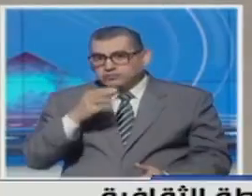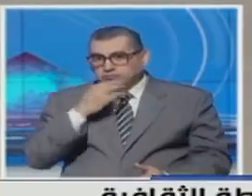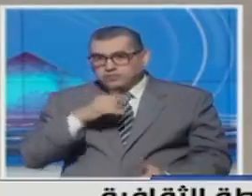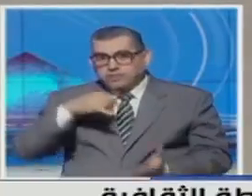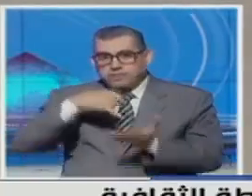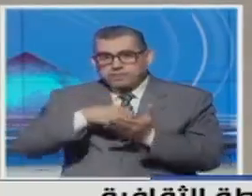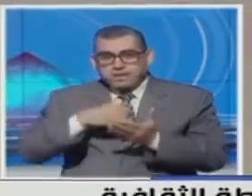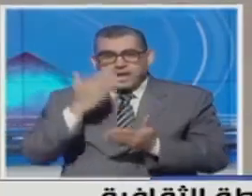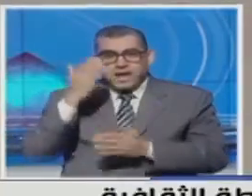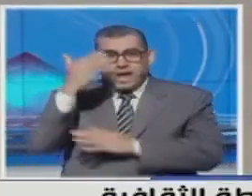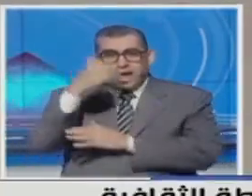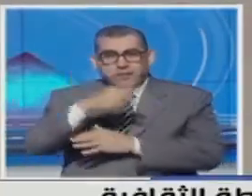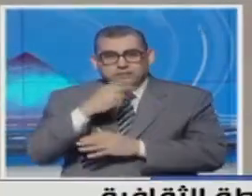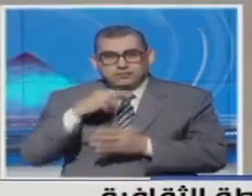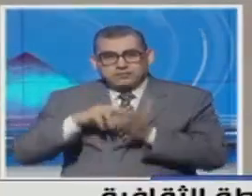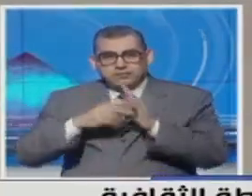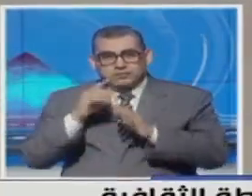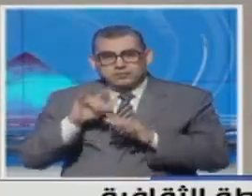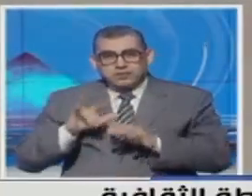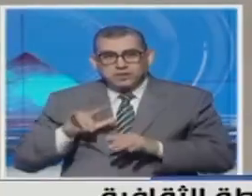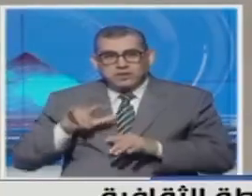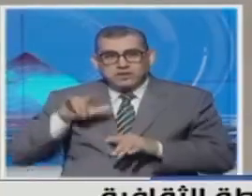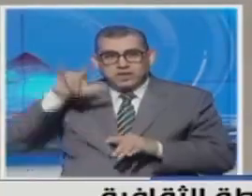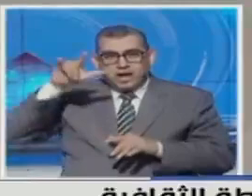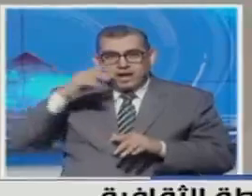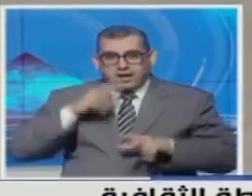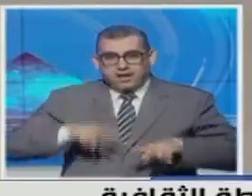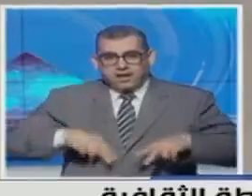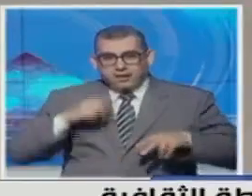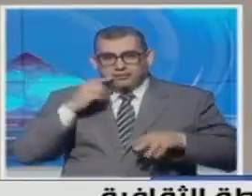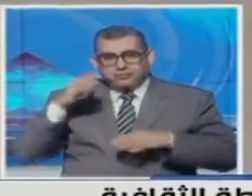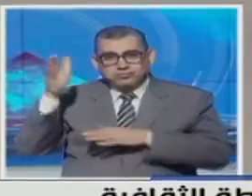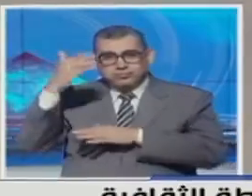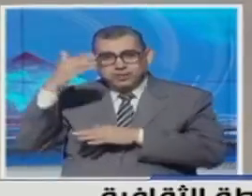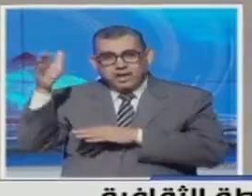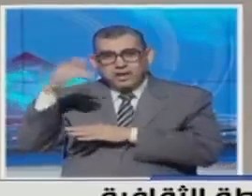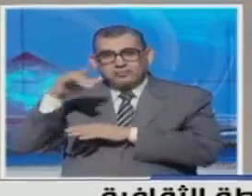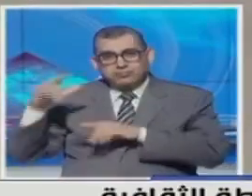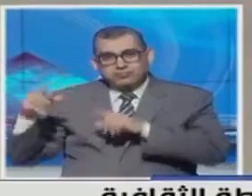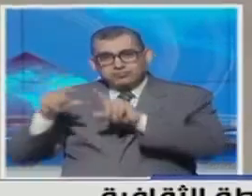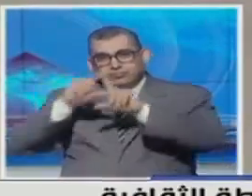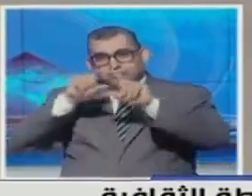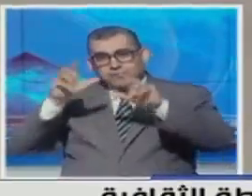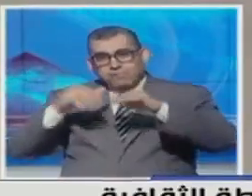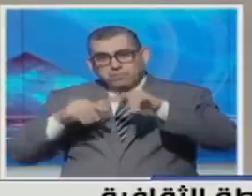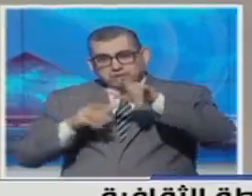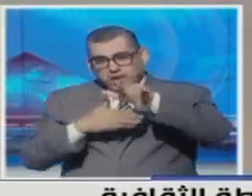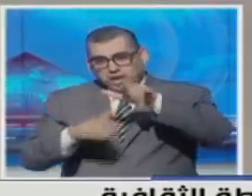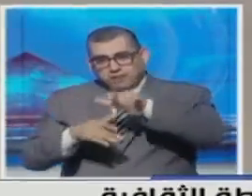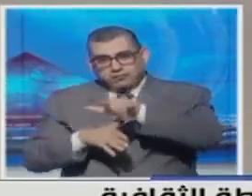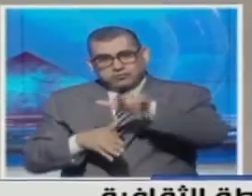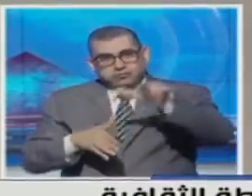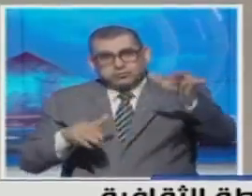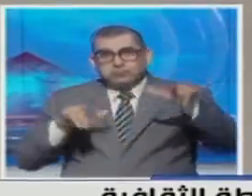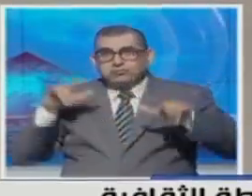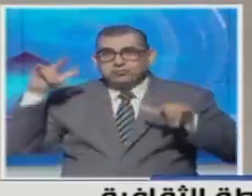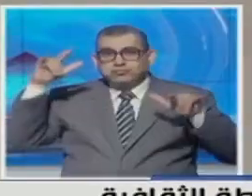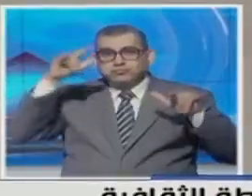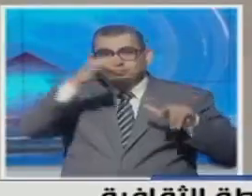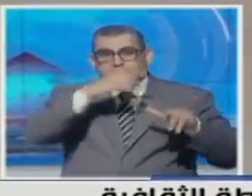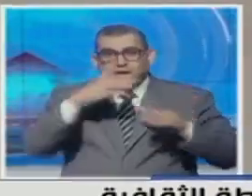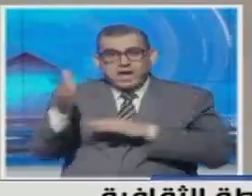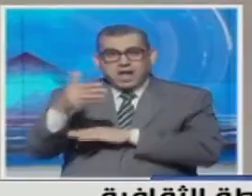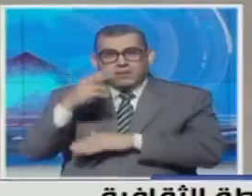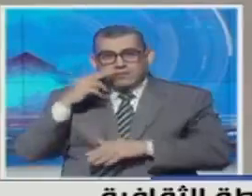مدينة العالمين عروض الطائرات الRC التي حملت الأعلام المصرية وزينت سماء العالمين